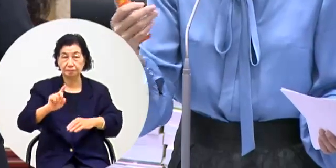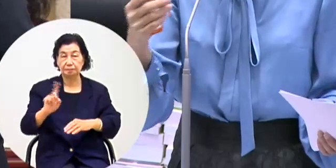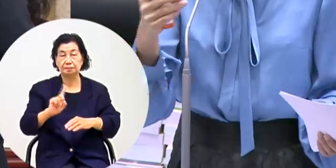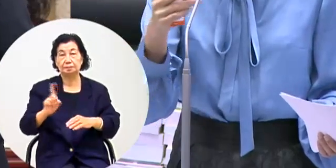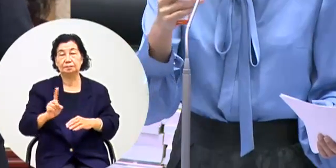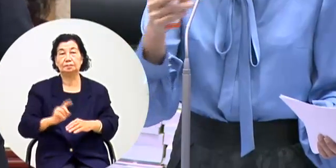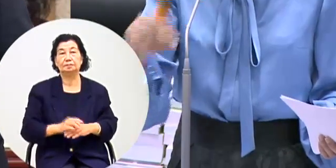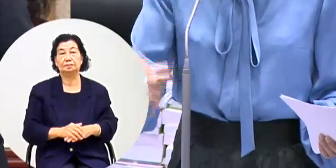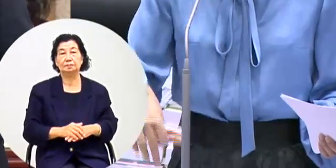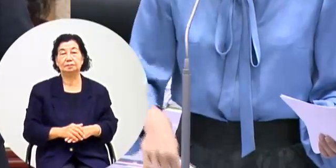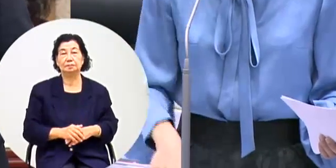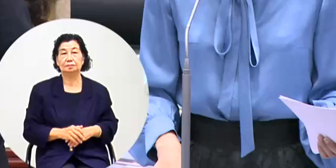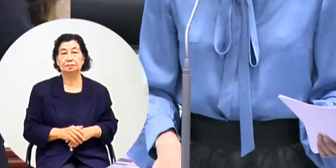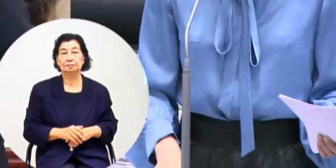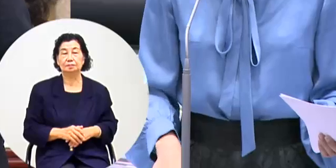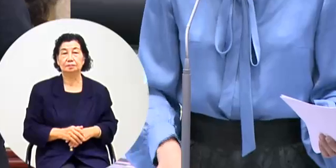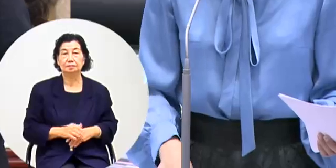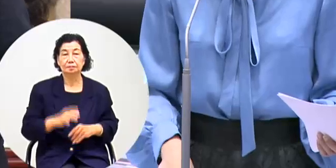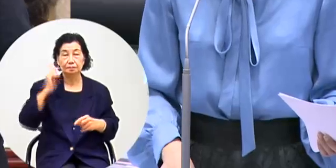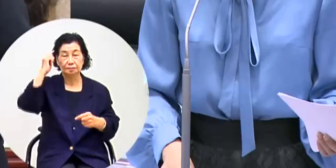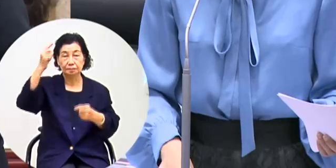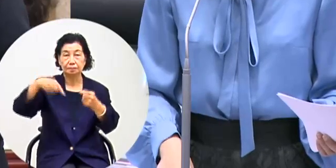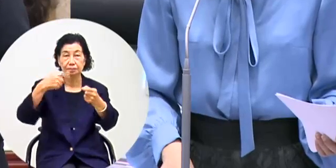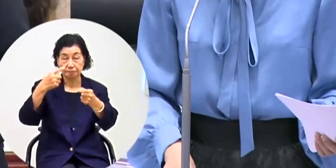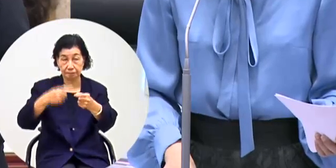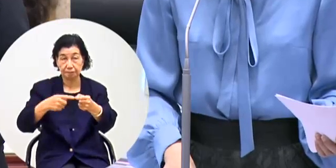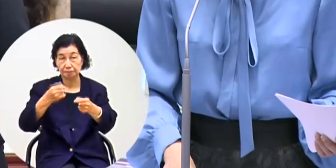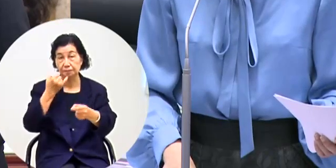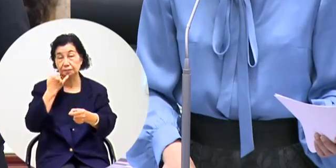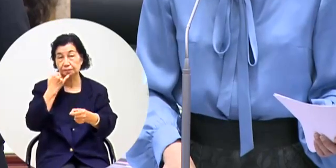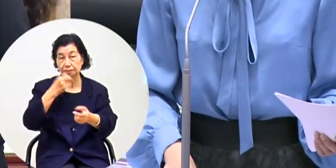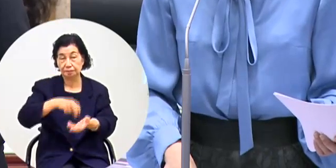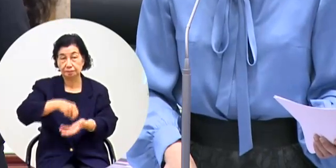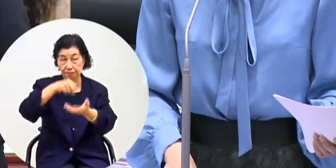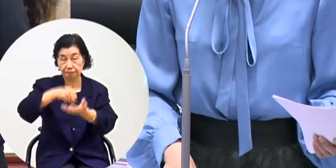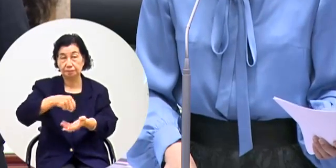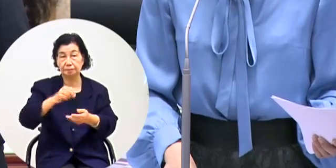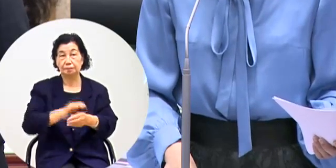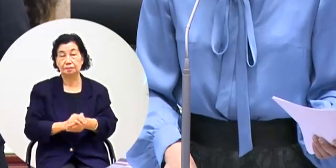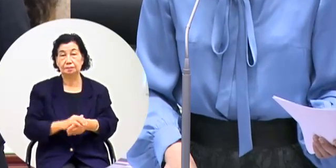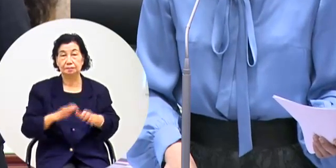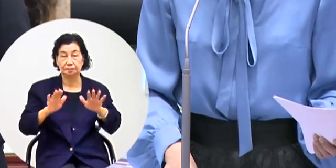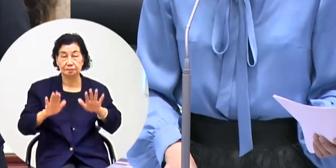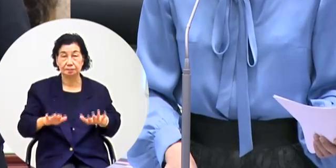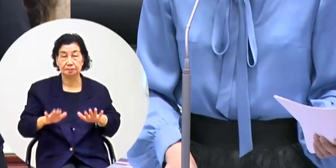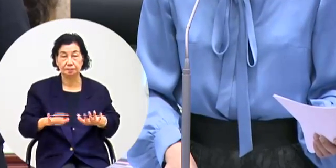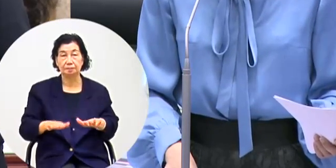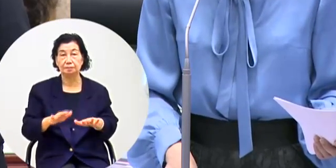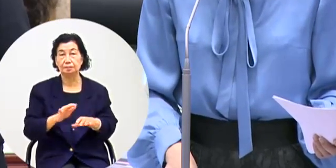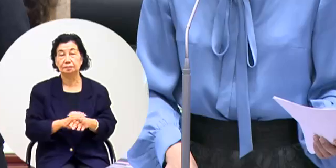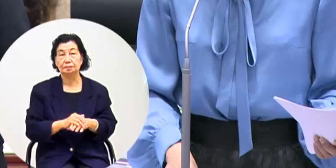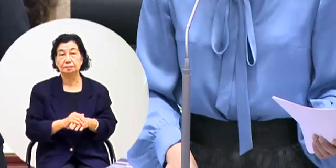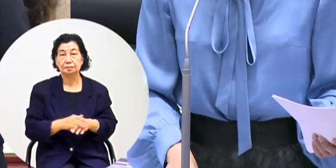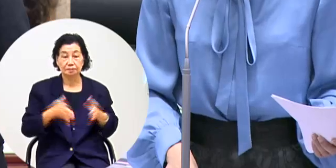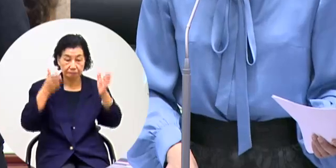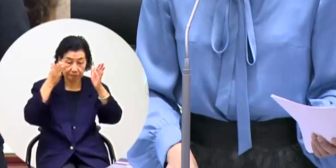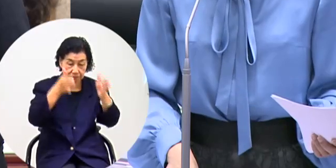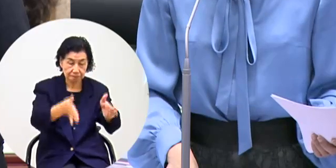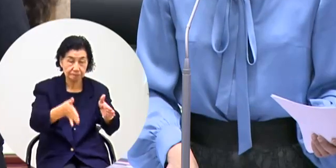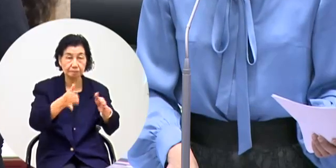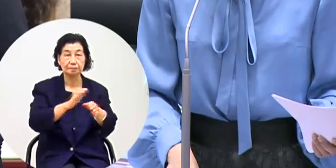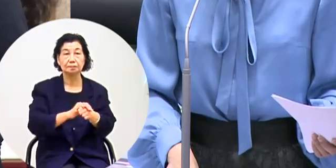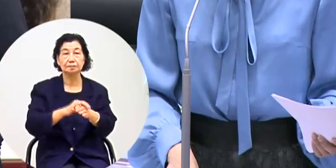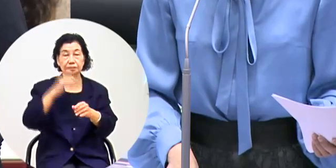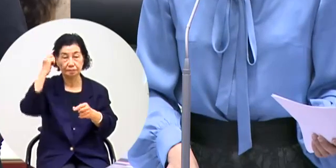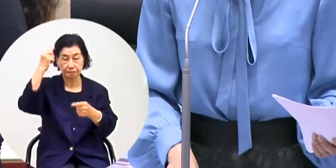基本上面的东西吗？因为我看你 的 包出去给人家做的部分，明年底也应该会有一个初步的东西。 我们目前的方